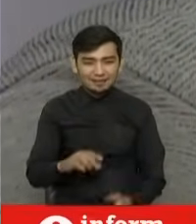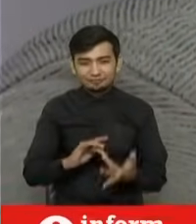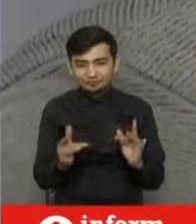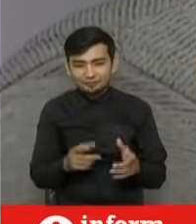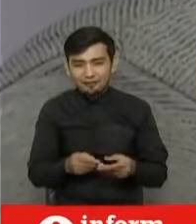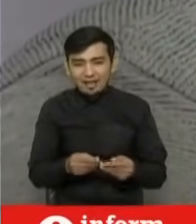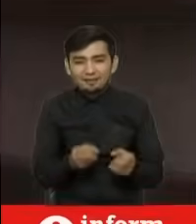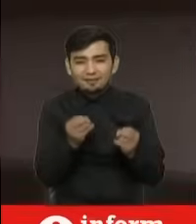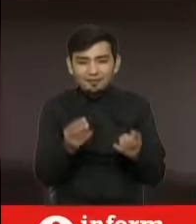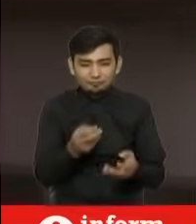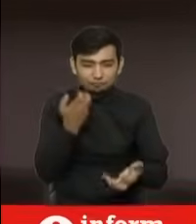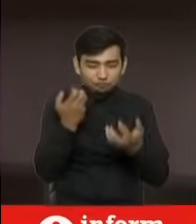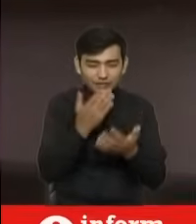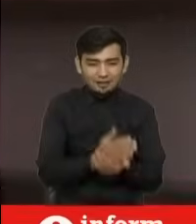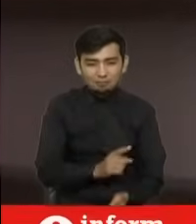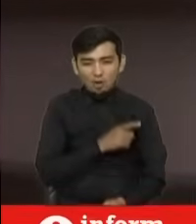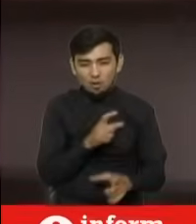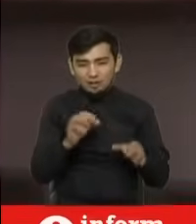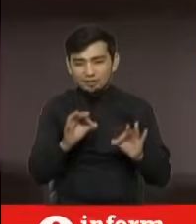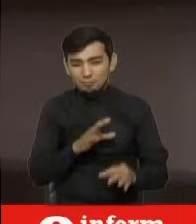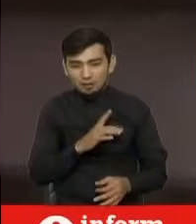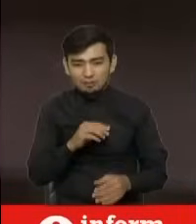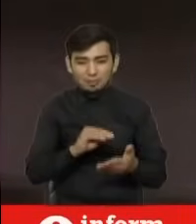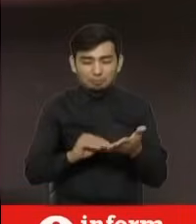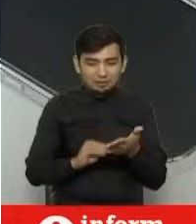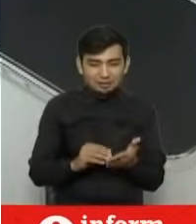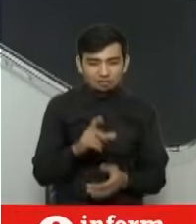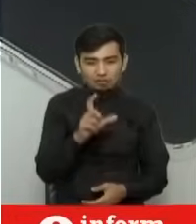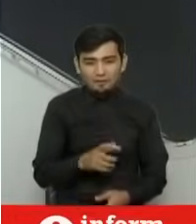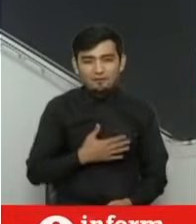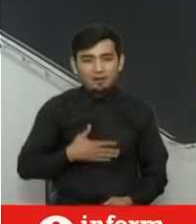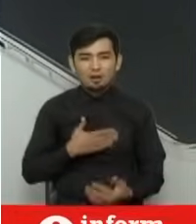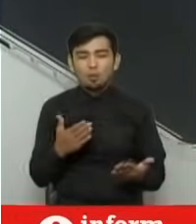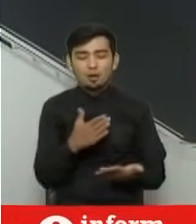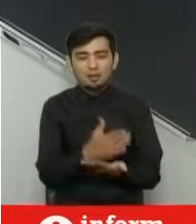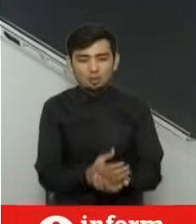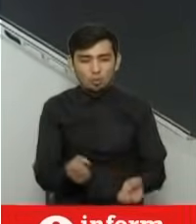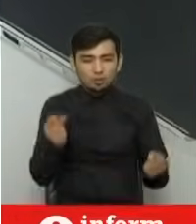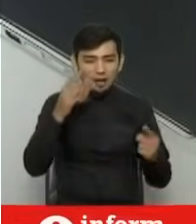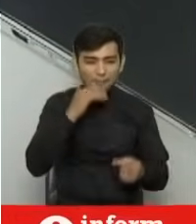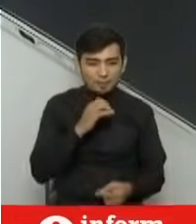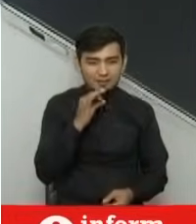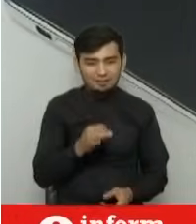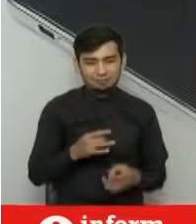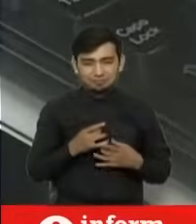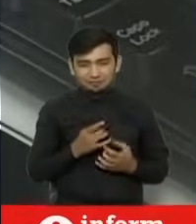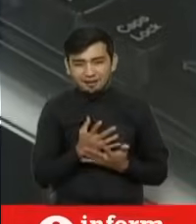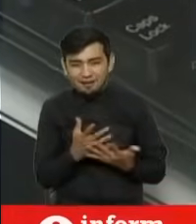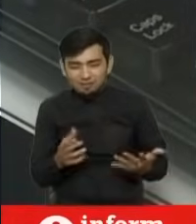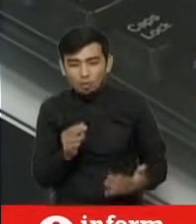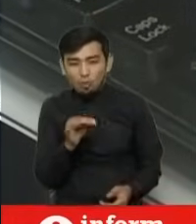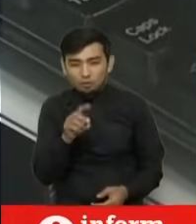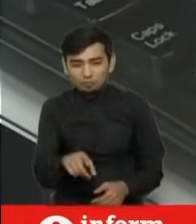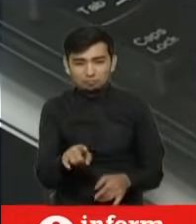пользователей специалисты говорят по подпискам можно понять что волнует человека так при исследовании страниц с депрессивным контентом